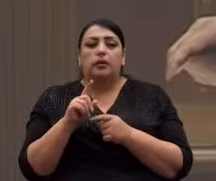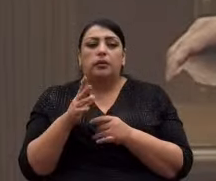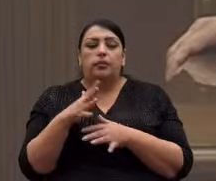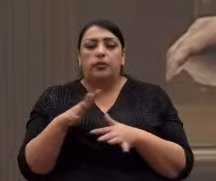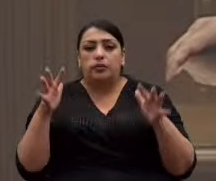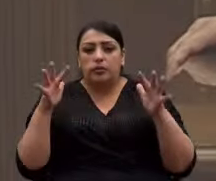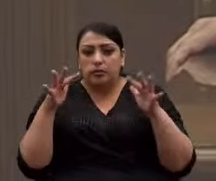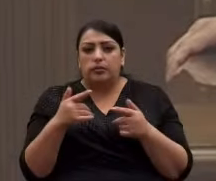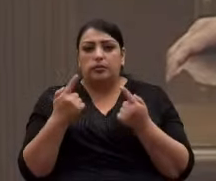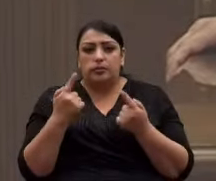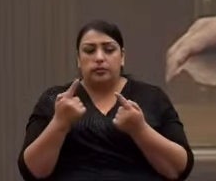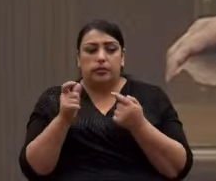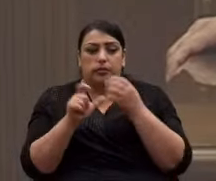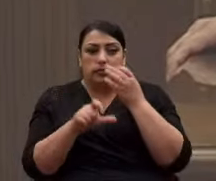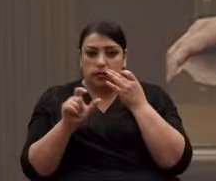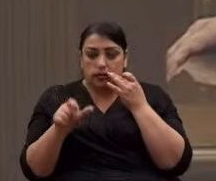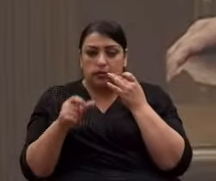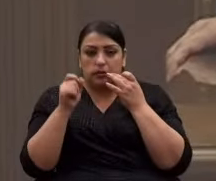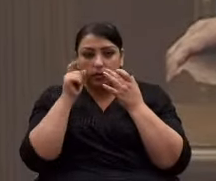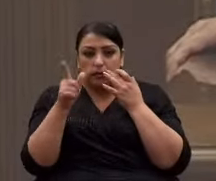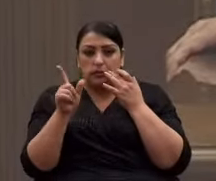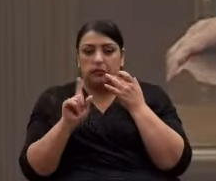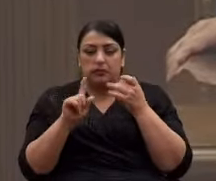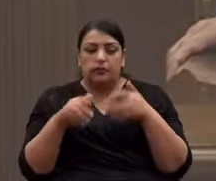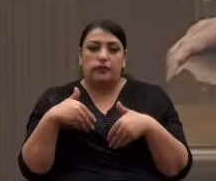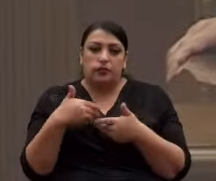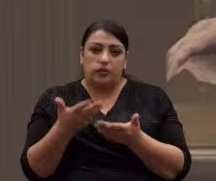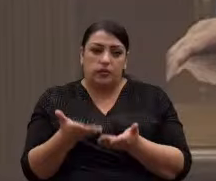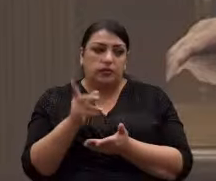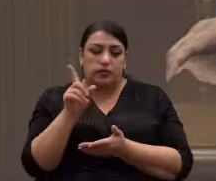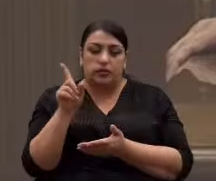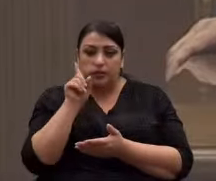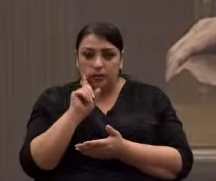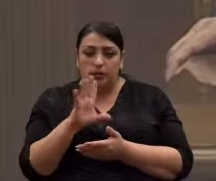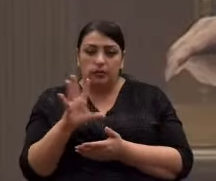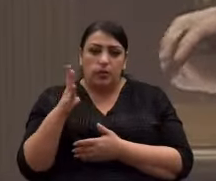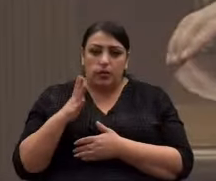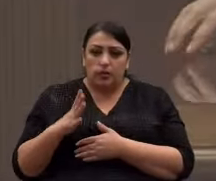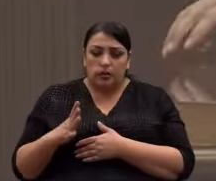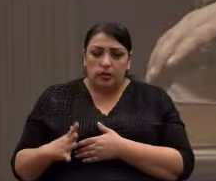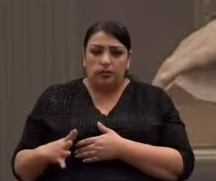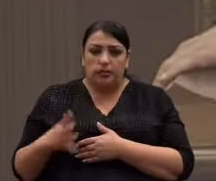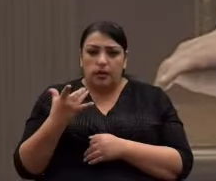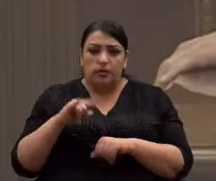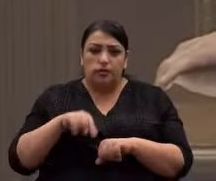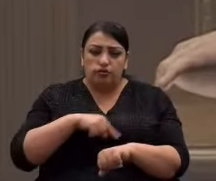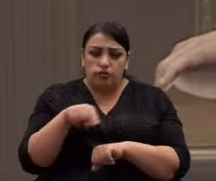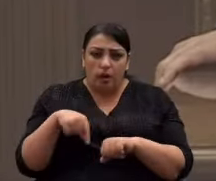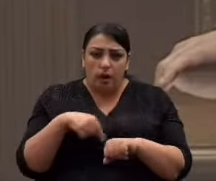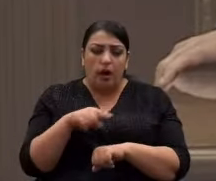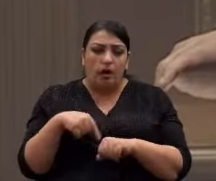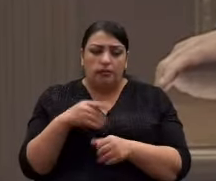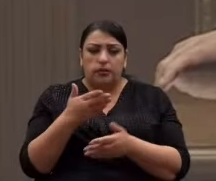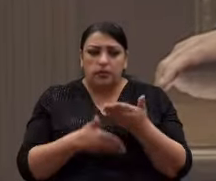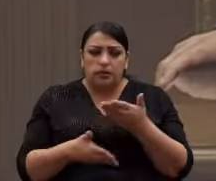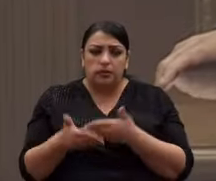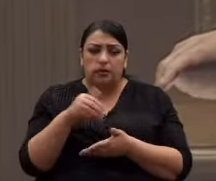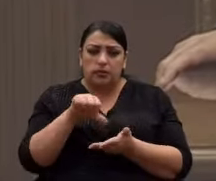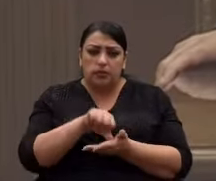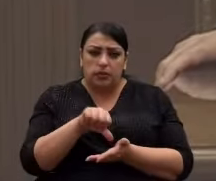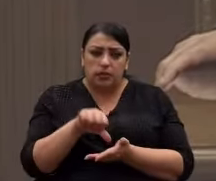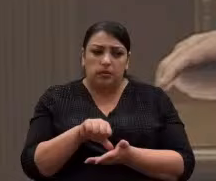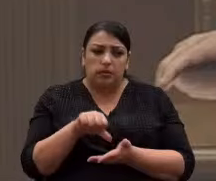վերնախավը իրոք զարմանալի էր, ողջունելի էր, համբերատար ժամը շարունակ քննարկման էին